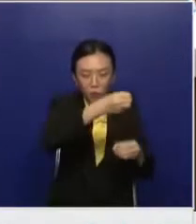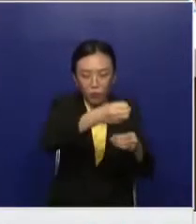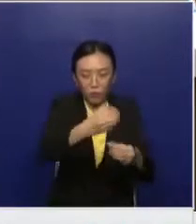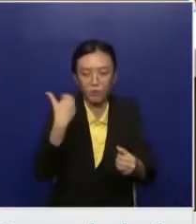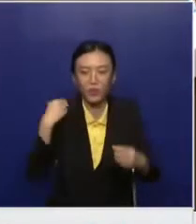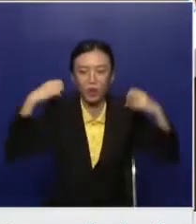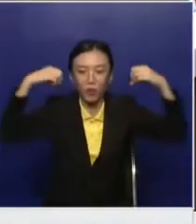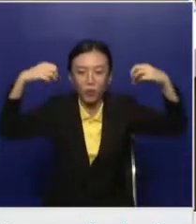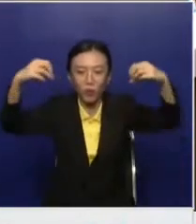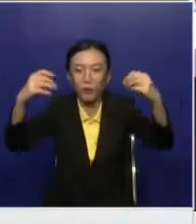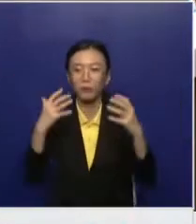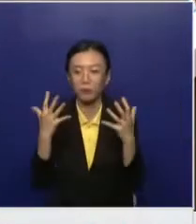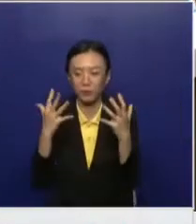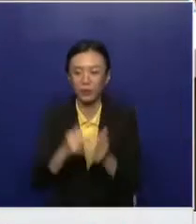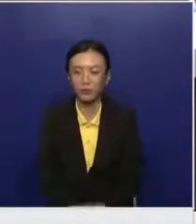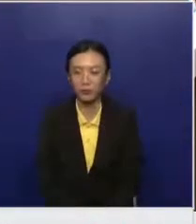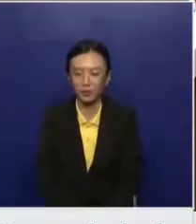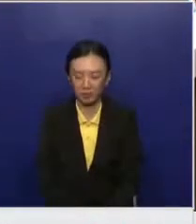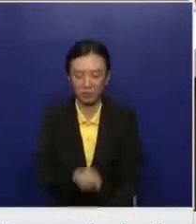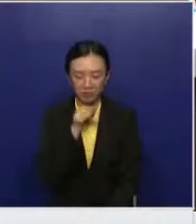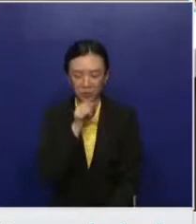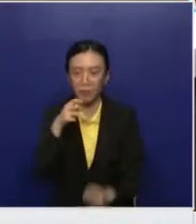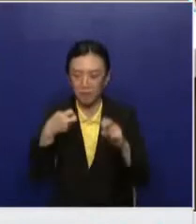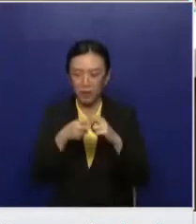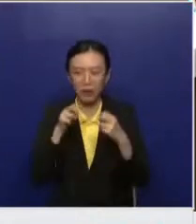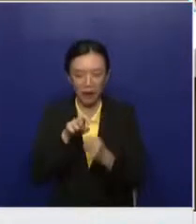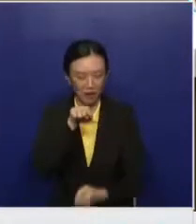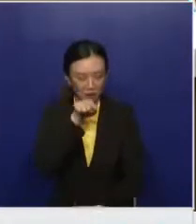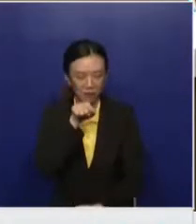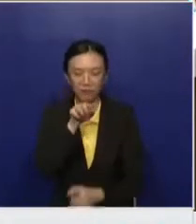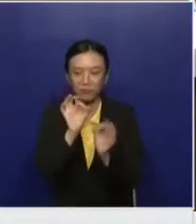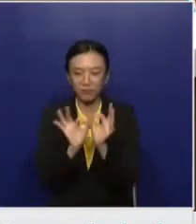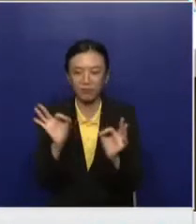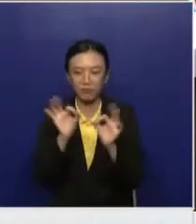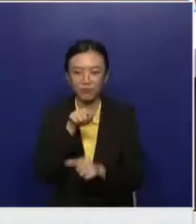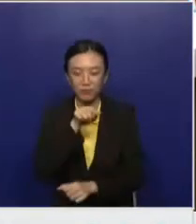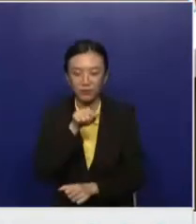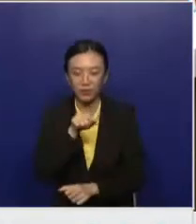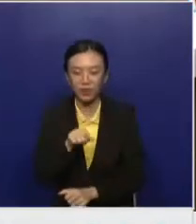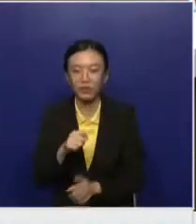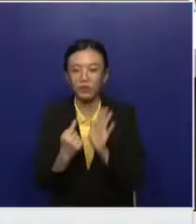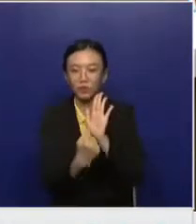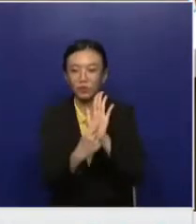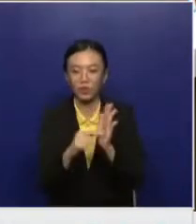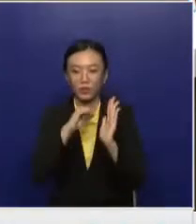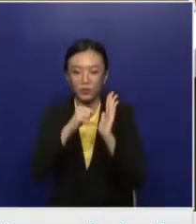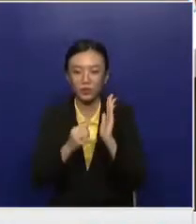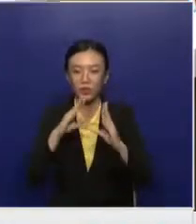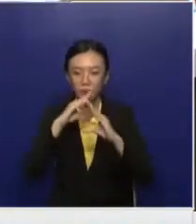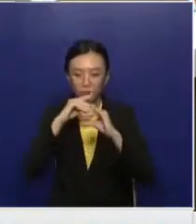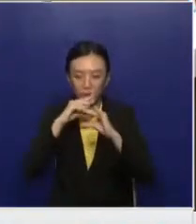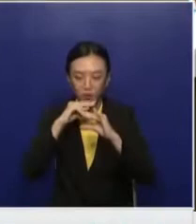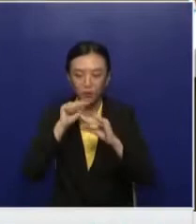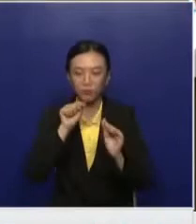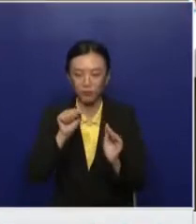ะครับอันนี้เป็นถือว่าเป็นปัญหาในการบริหารจัดการก็ว่าได้อย่างที่จังหวัดระยองผมเนี่ยฮะเคยมีสถิ